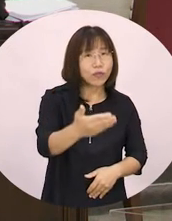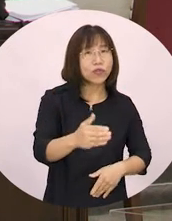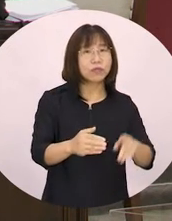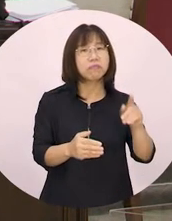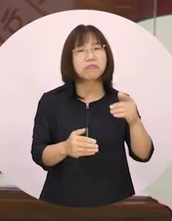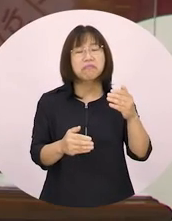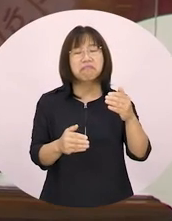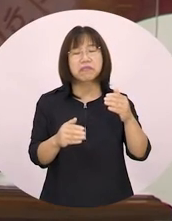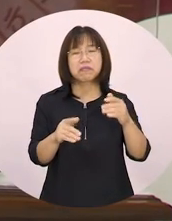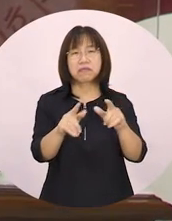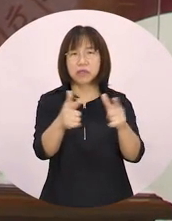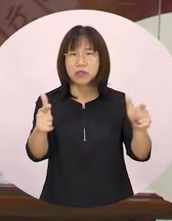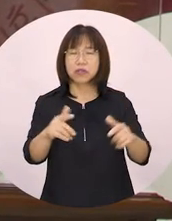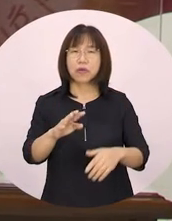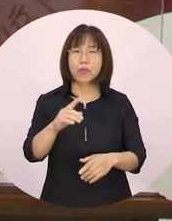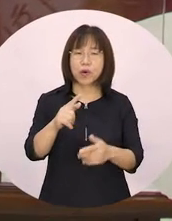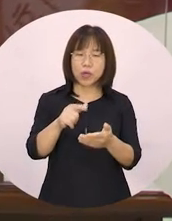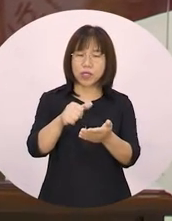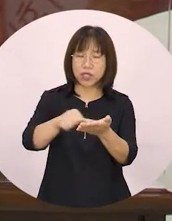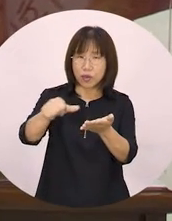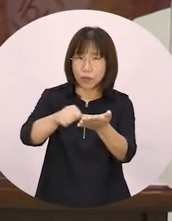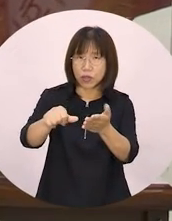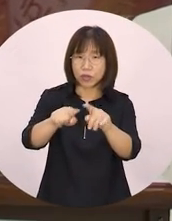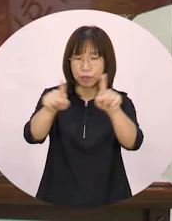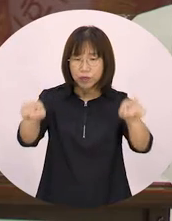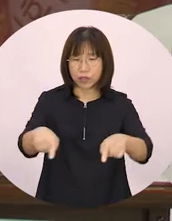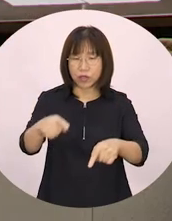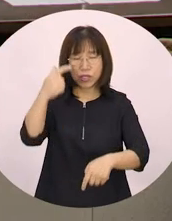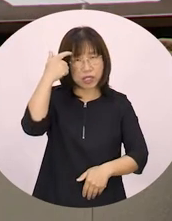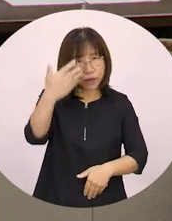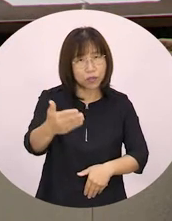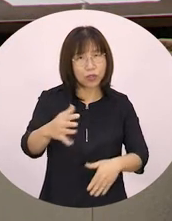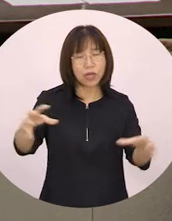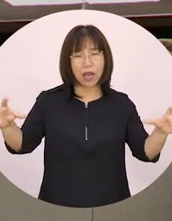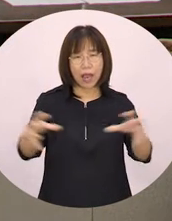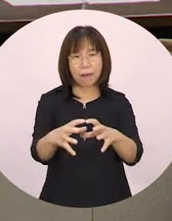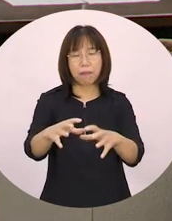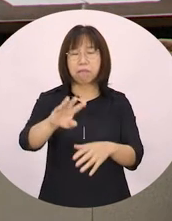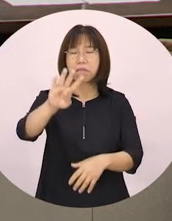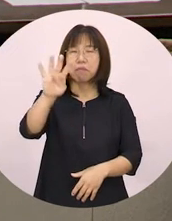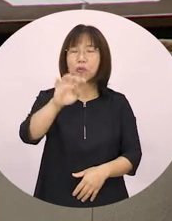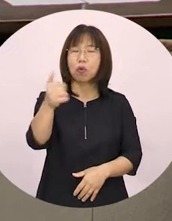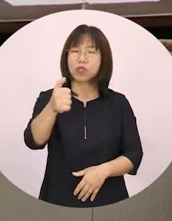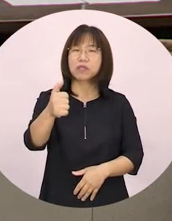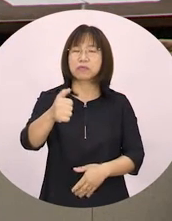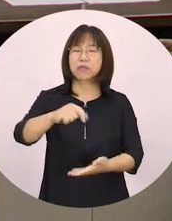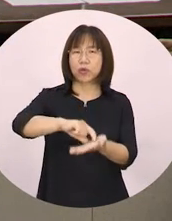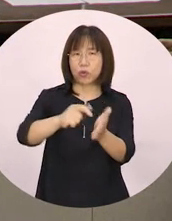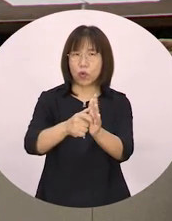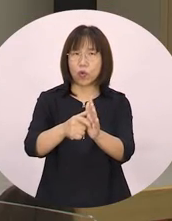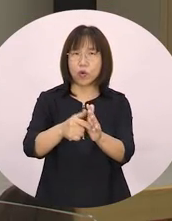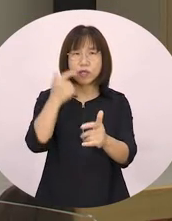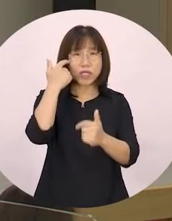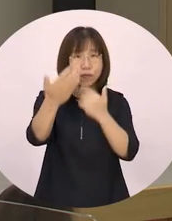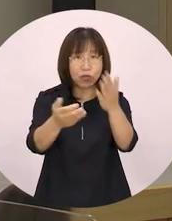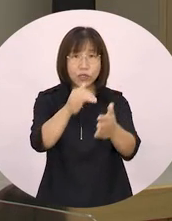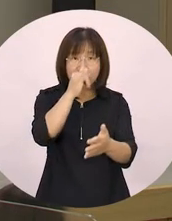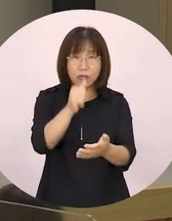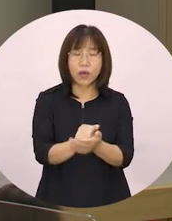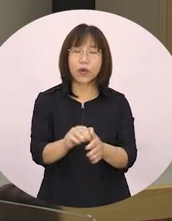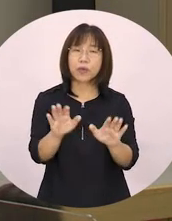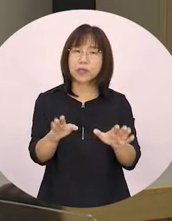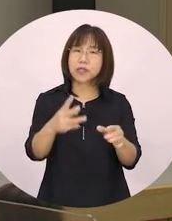서면 질문 40 3건 등 총 58건 의 구정질문 을 펼쳤습니다 이어 12일 제 3차